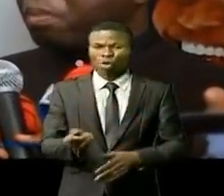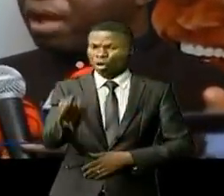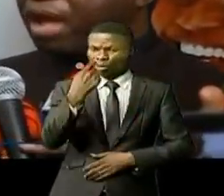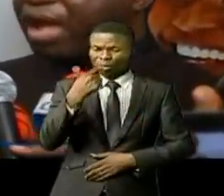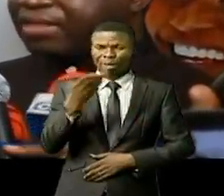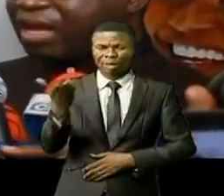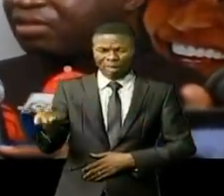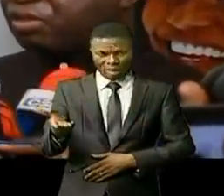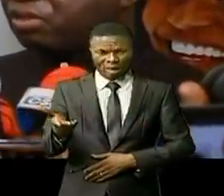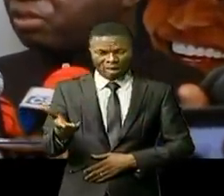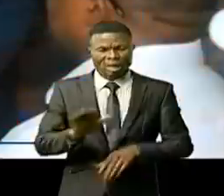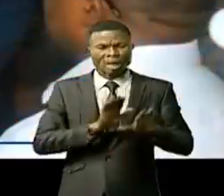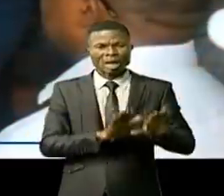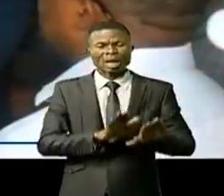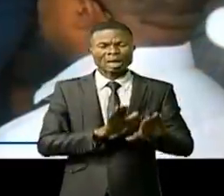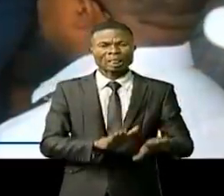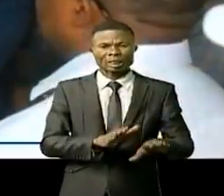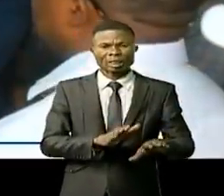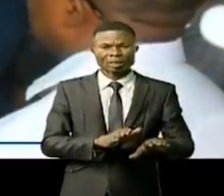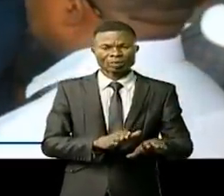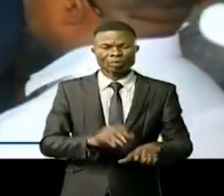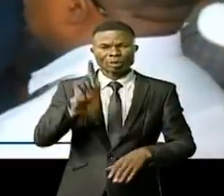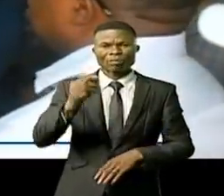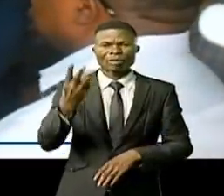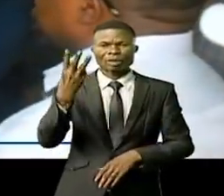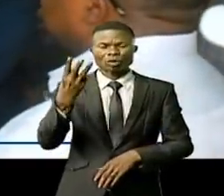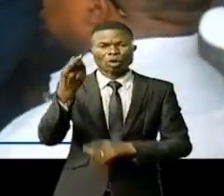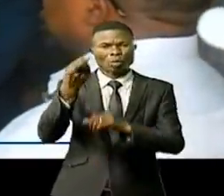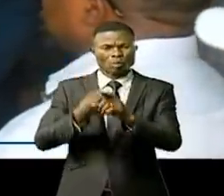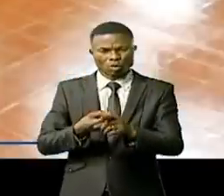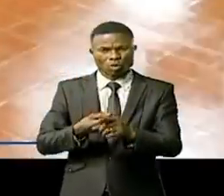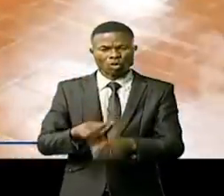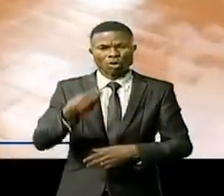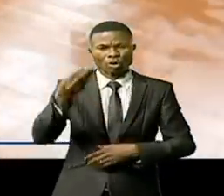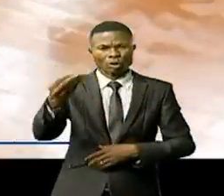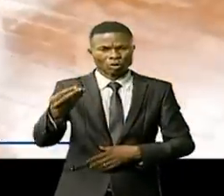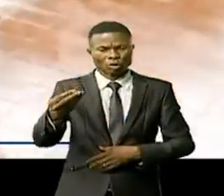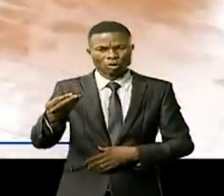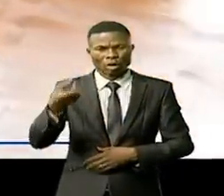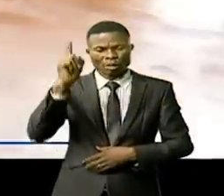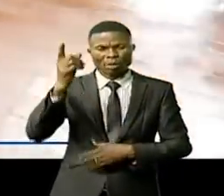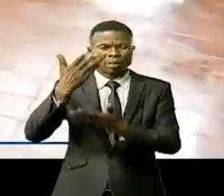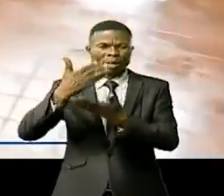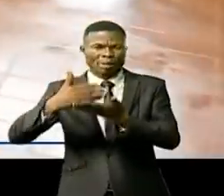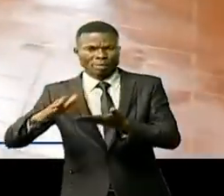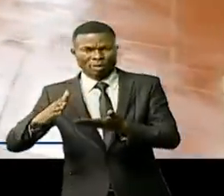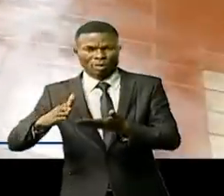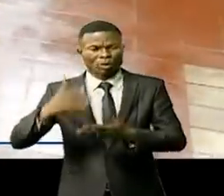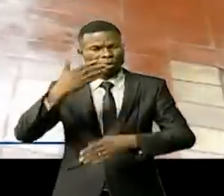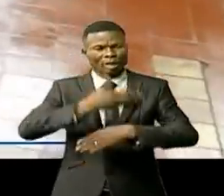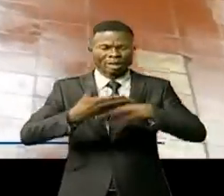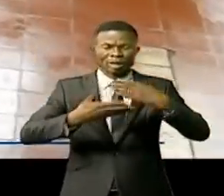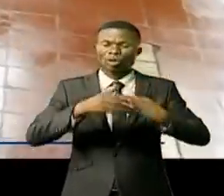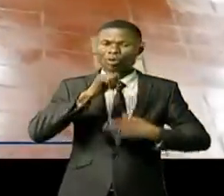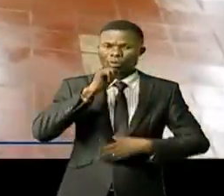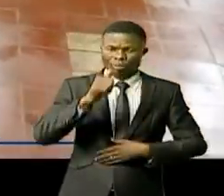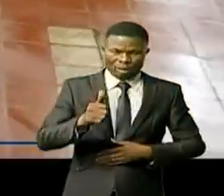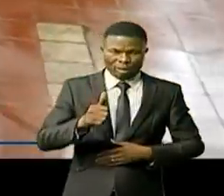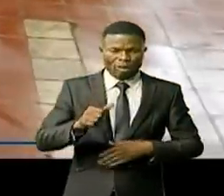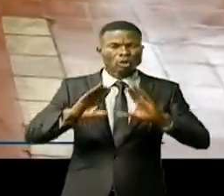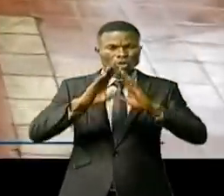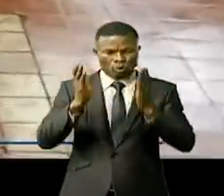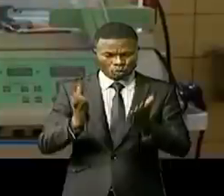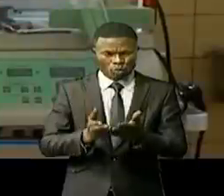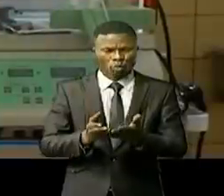on ne doit pas attendre les 23 mois pour livrer la première phase des constructions. Et ils sont en